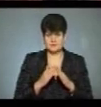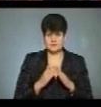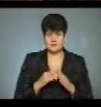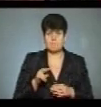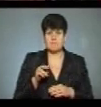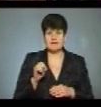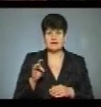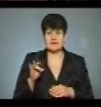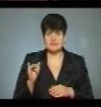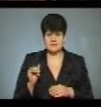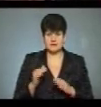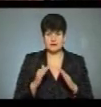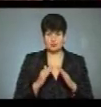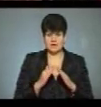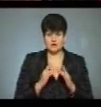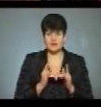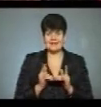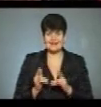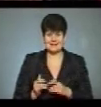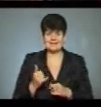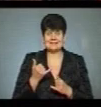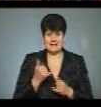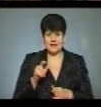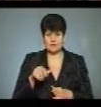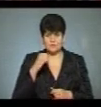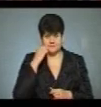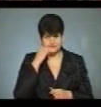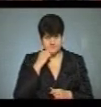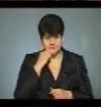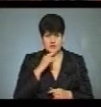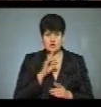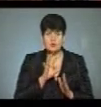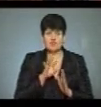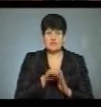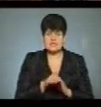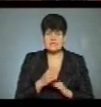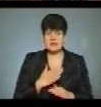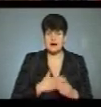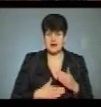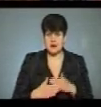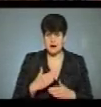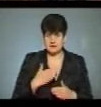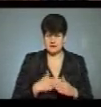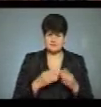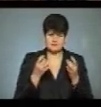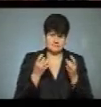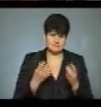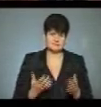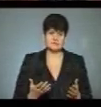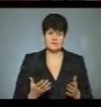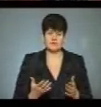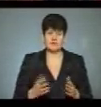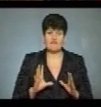Петриківський будинок, інтернат для людей похилого віку, щоб внести радість, буденність,